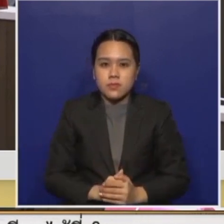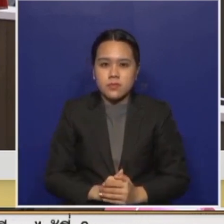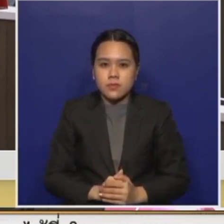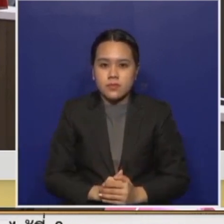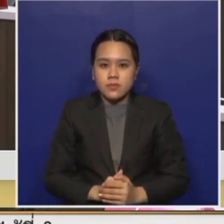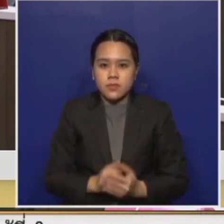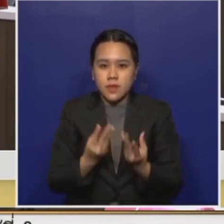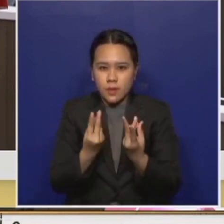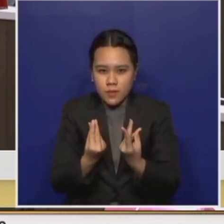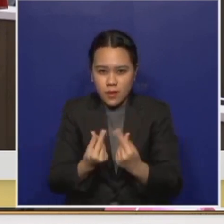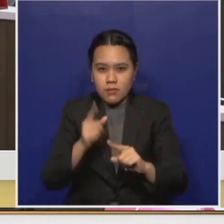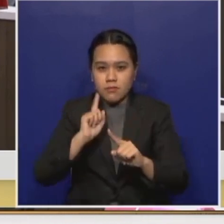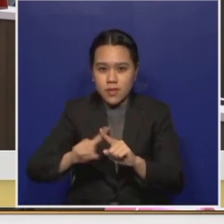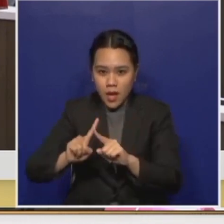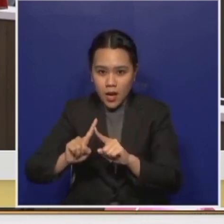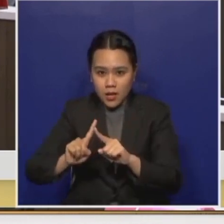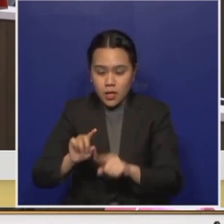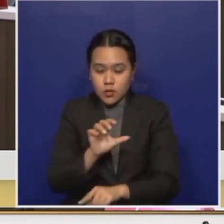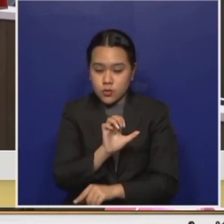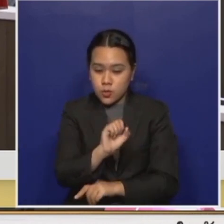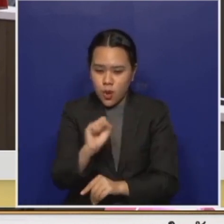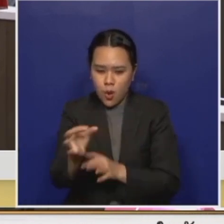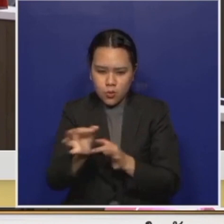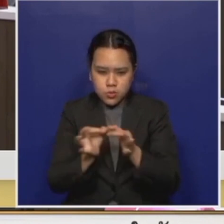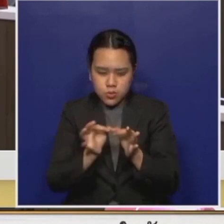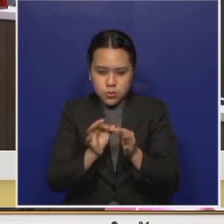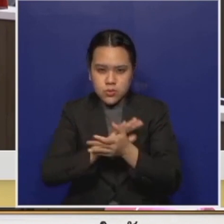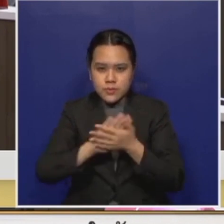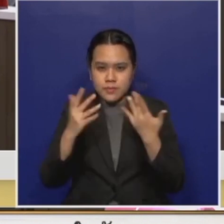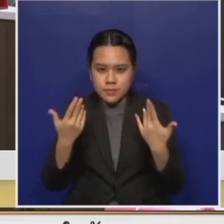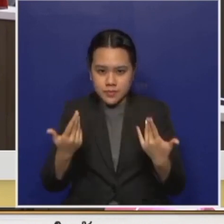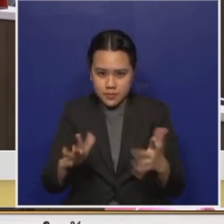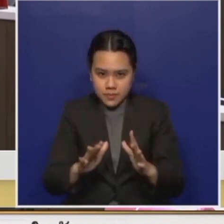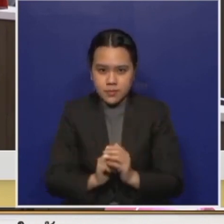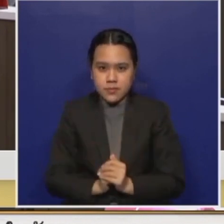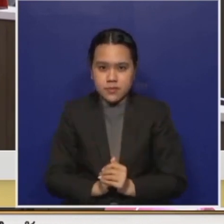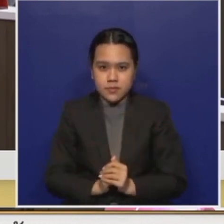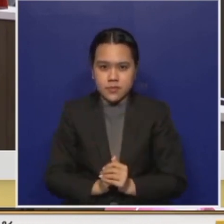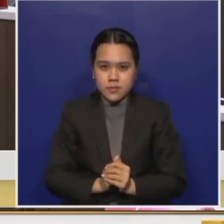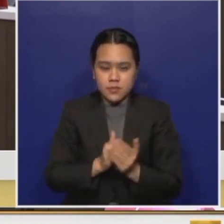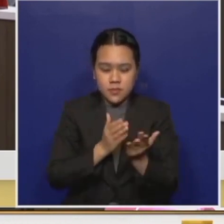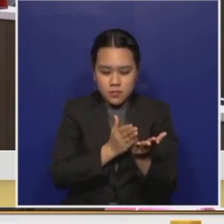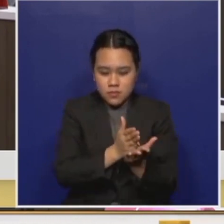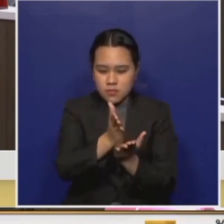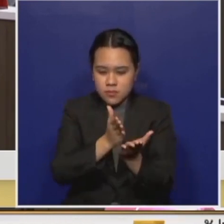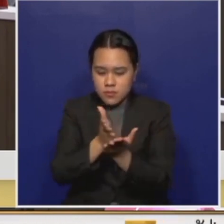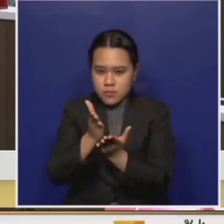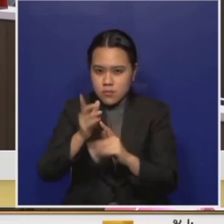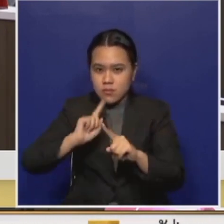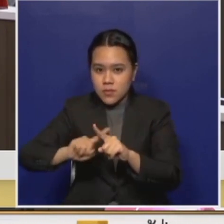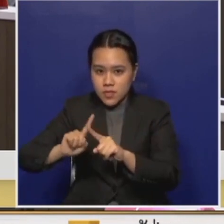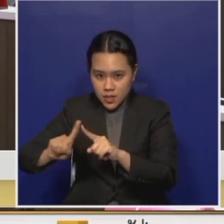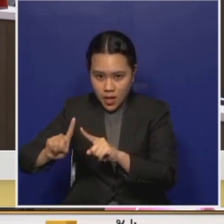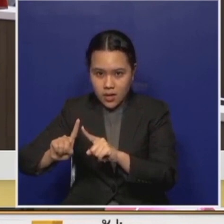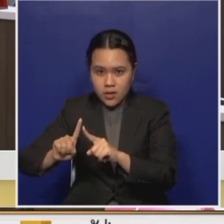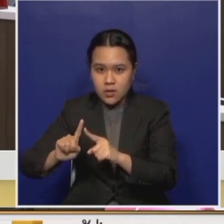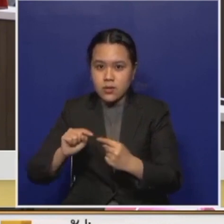ซึ่รายลเอีด เพื่อนสมัชิได้เชีรเหไปแล้วทุกปิตินะครัวาจะเป็นระดบมหาภาคหรอจุร